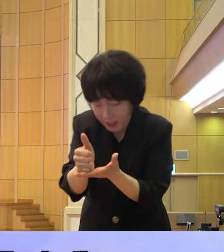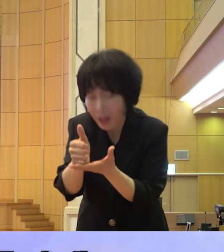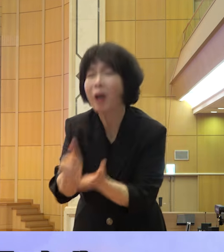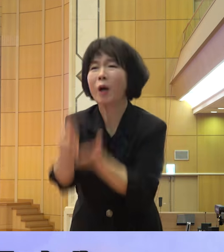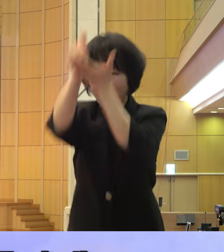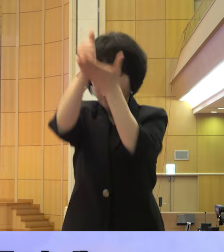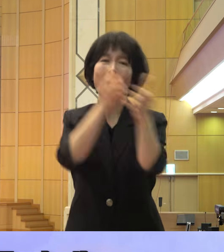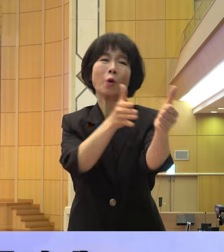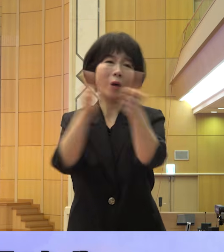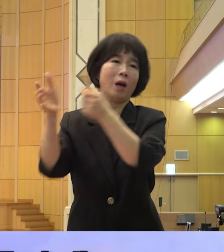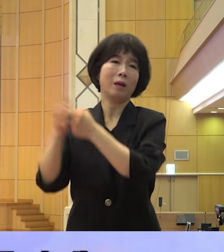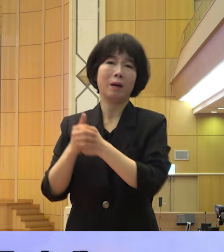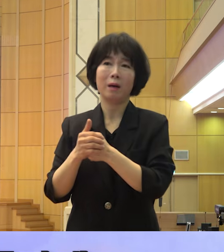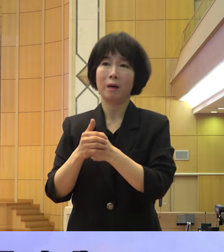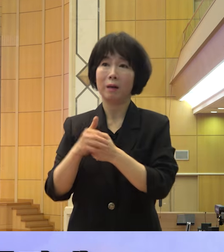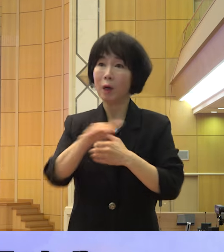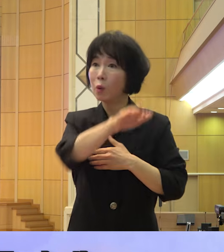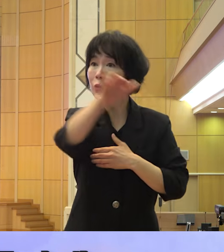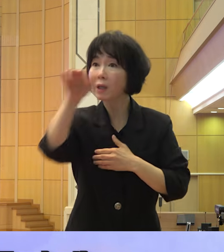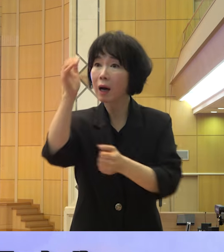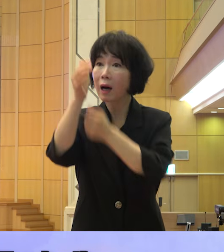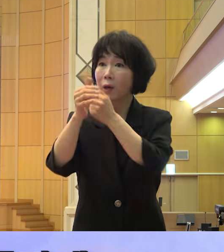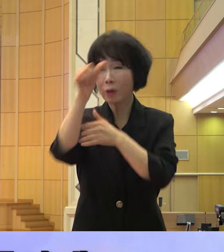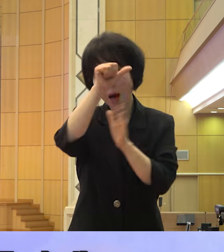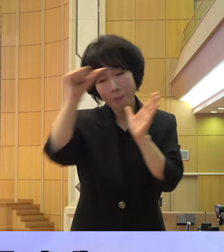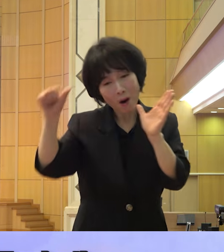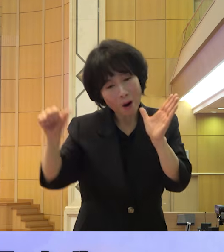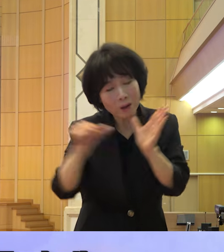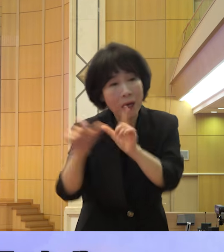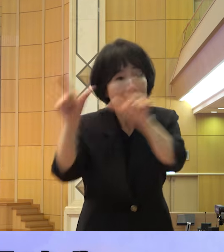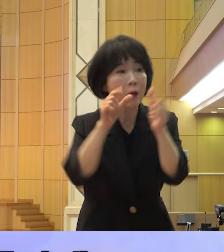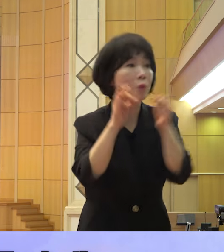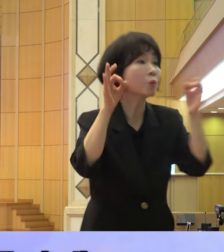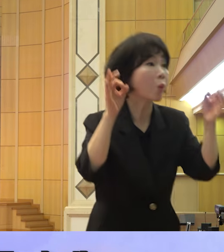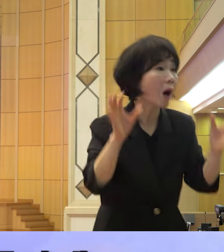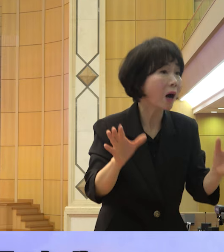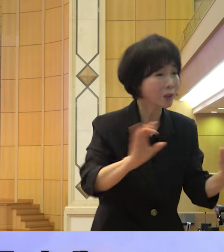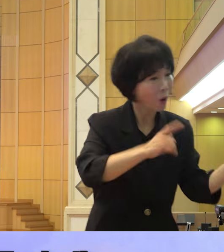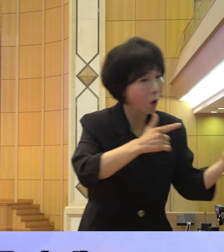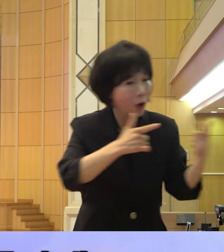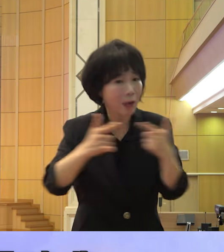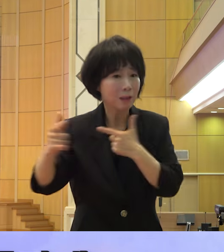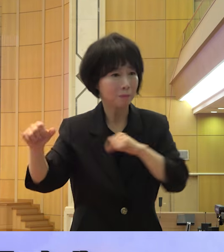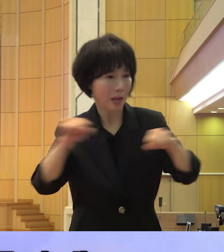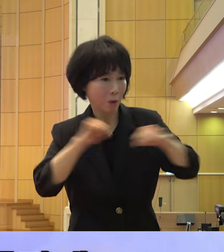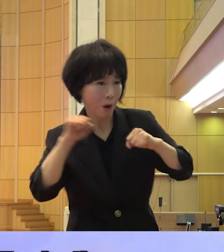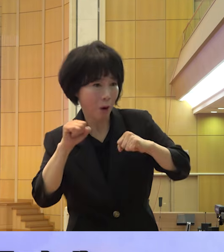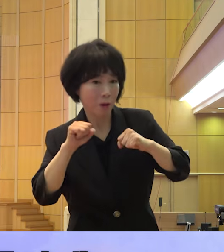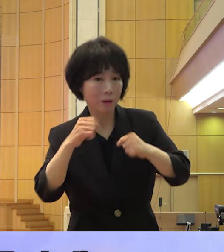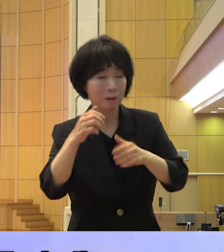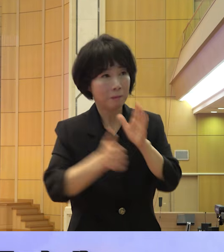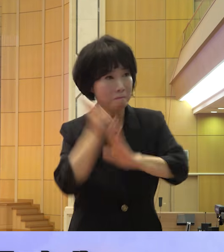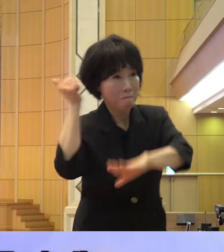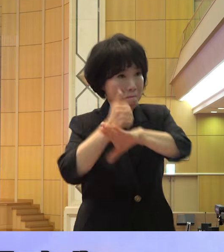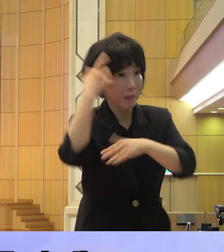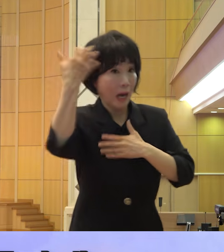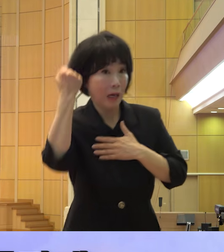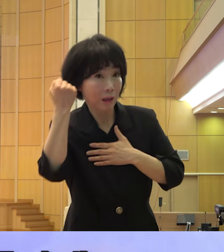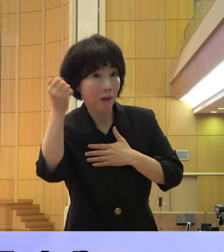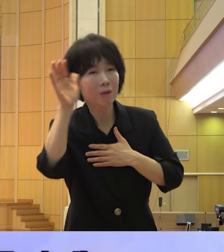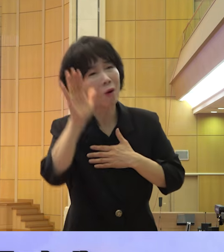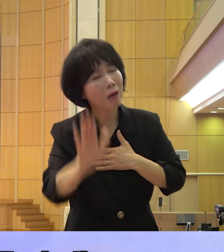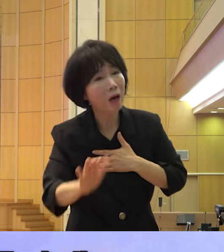봐. 결국에는 우리가 한평생 사는 동안에 이것저것 다 해서 내가 나름대로 성공했다